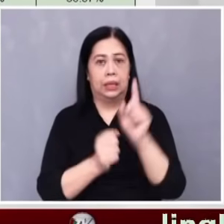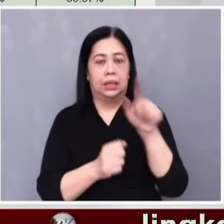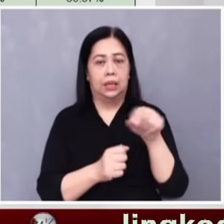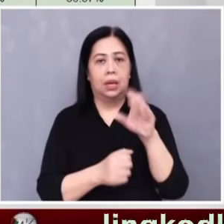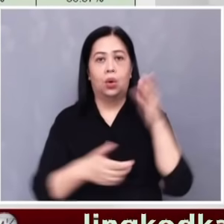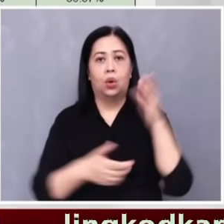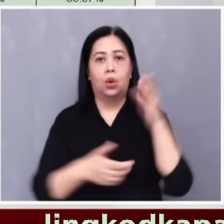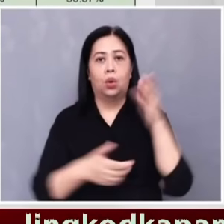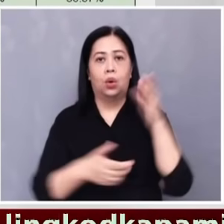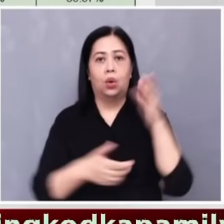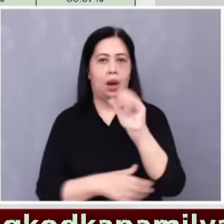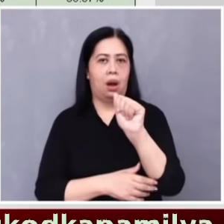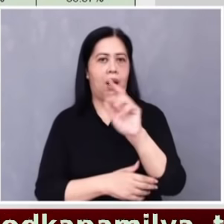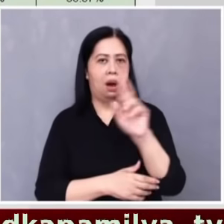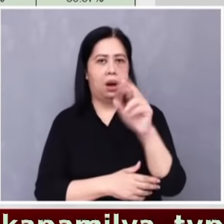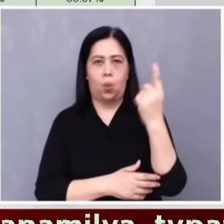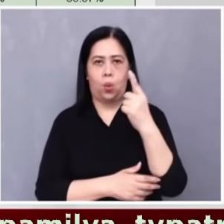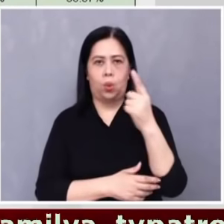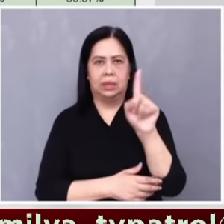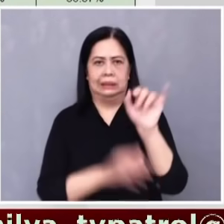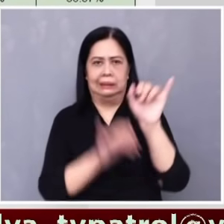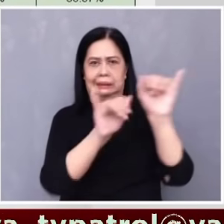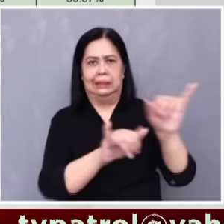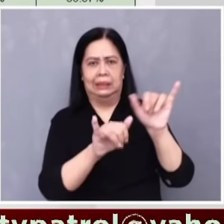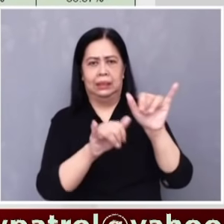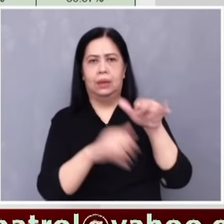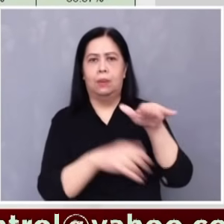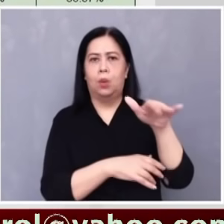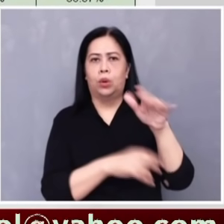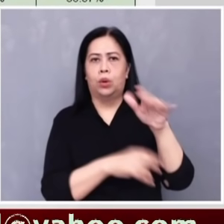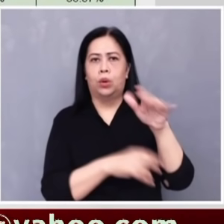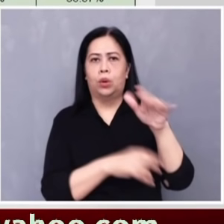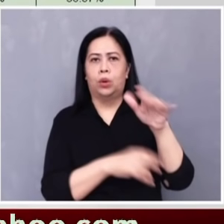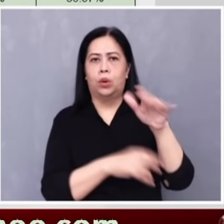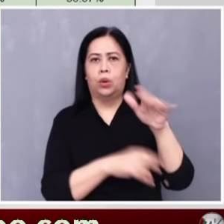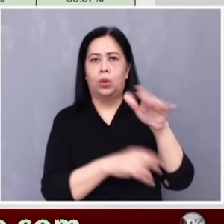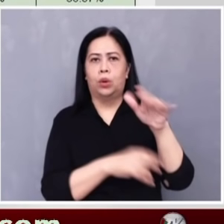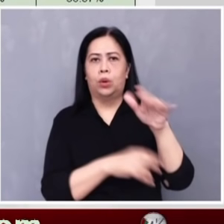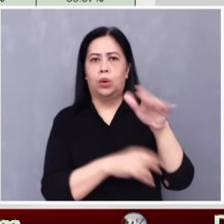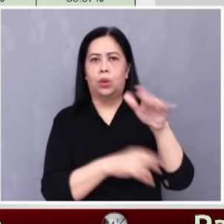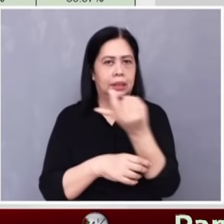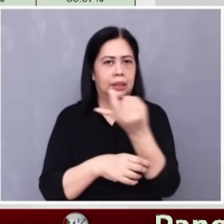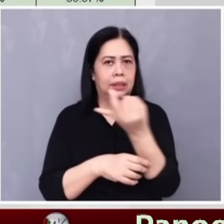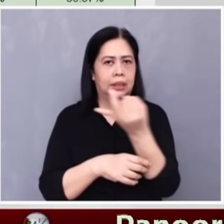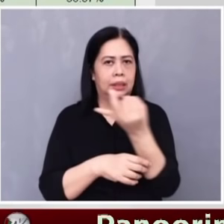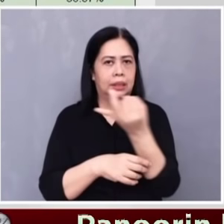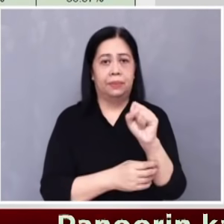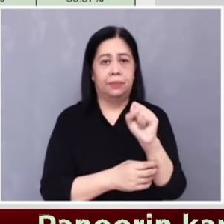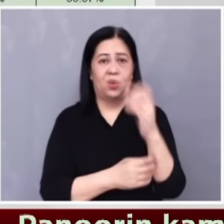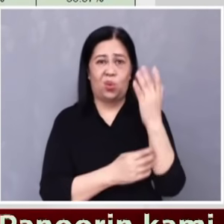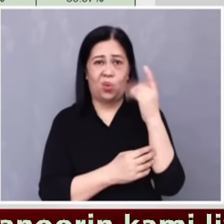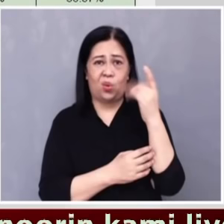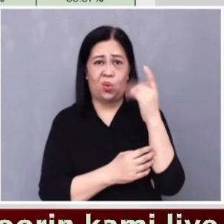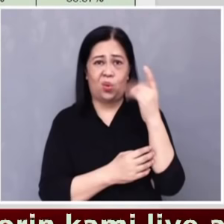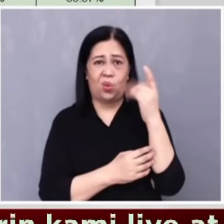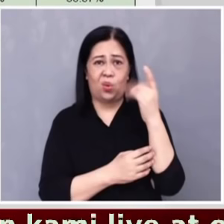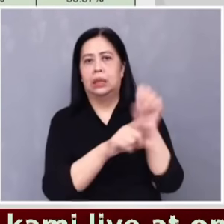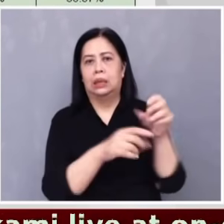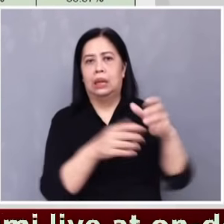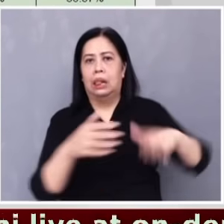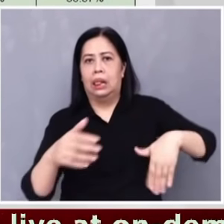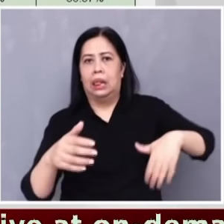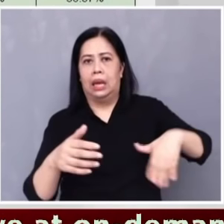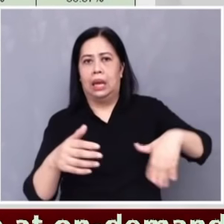Administrative Region na lang ang nananatiling moderate risk pagdating sa bilang ng kaso. Ito'y dahil nahuli ang rehiyon sa pagtaas ng